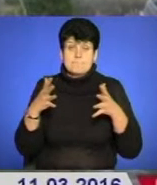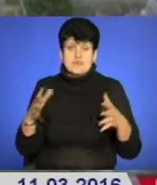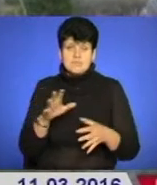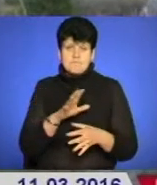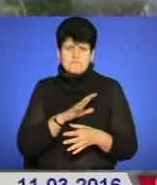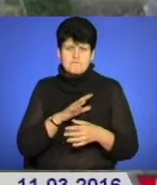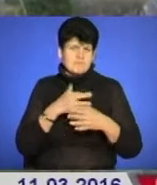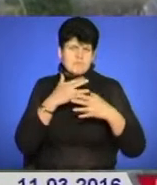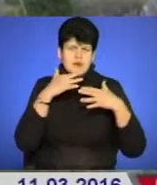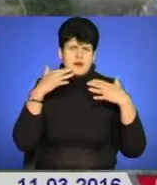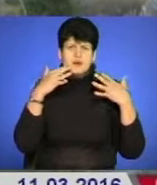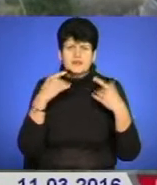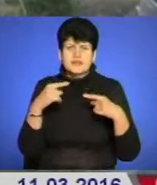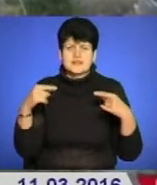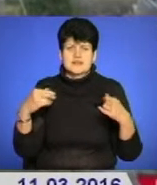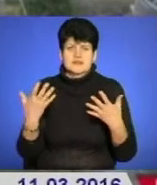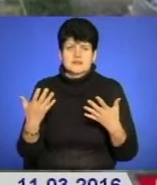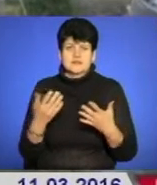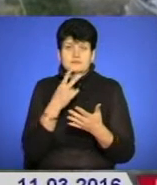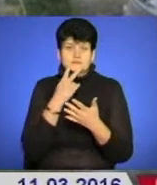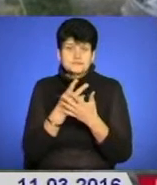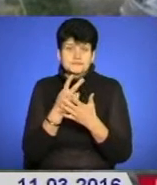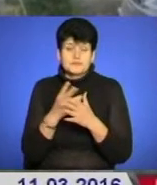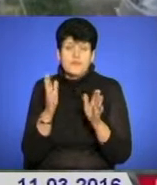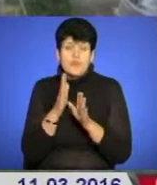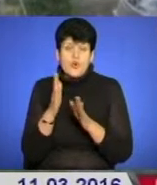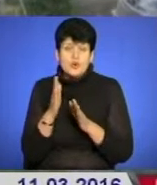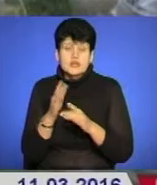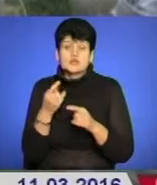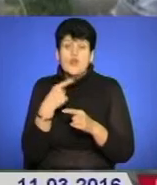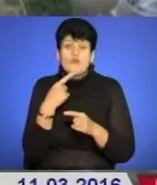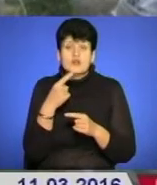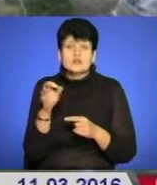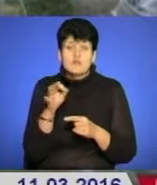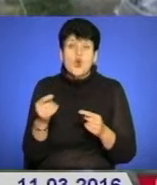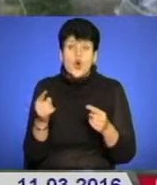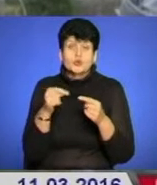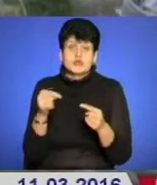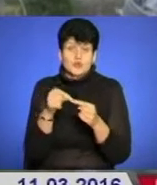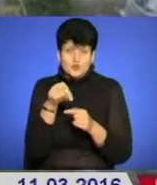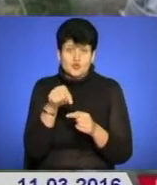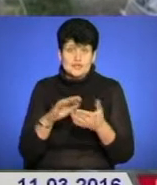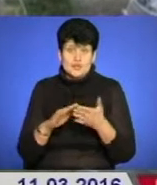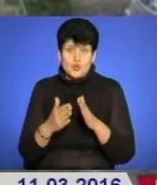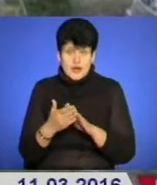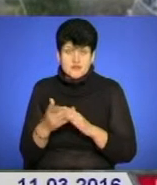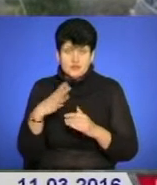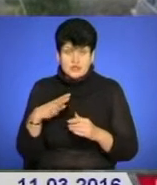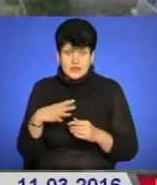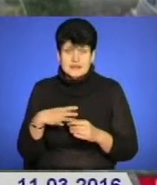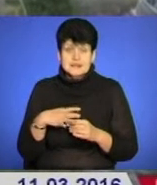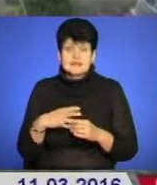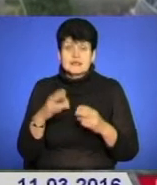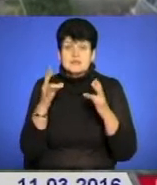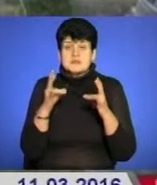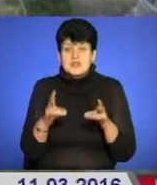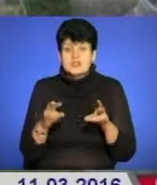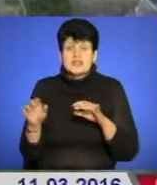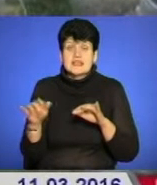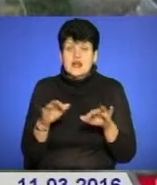на різні явища погоди. Якщо говорити про конкретну цю ситуацію, яку ми очікуємо, то з небезпечних явищ